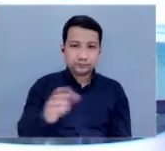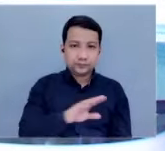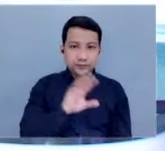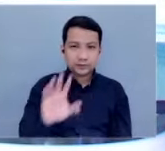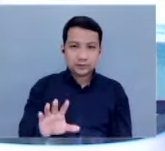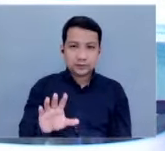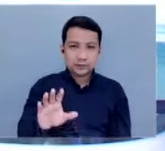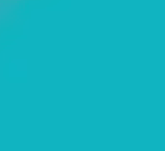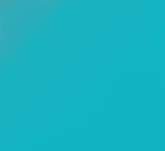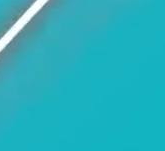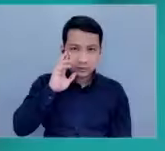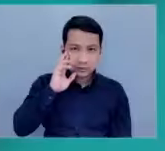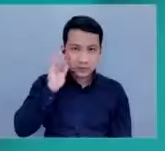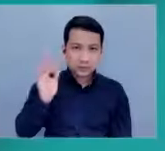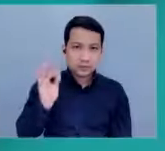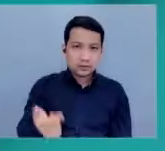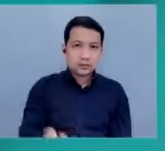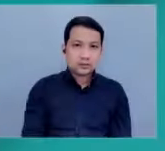Ria Fernandez.